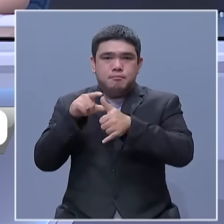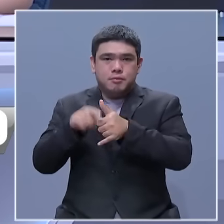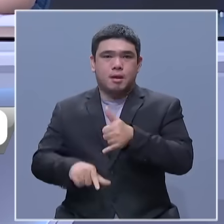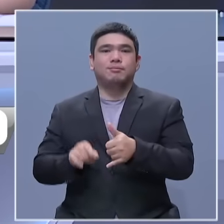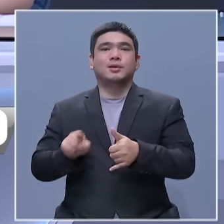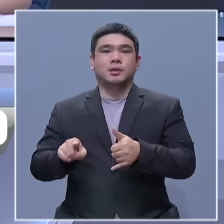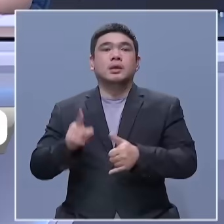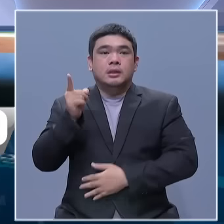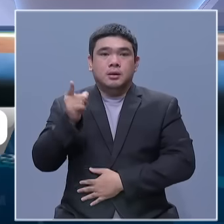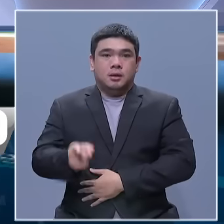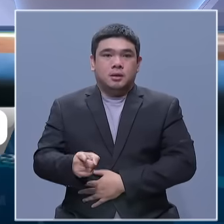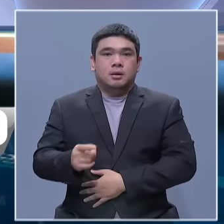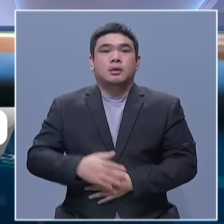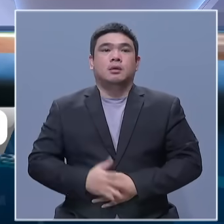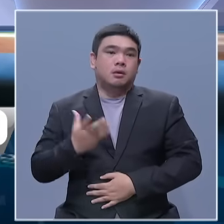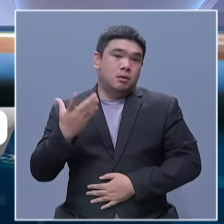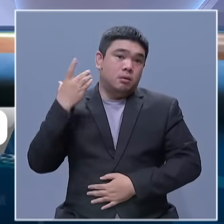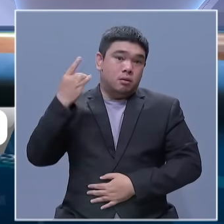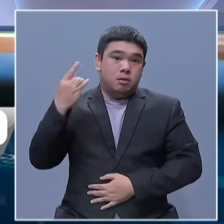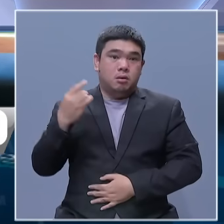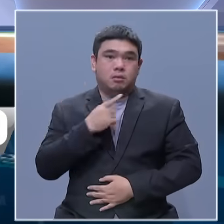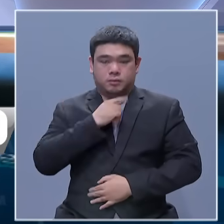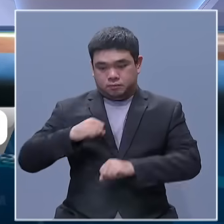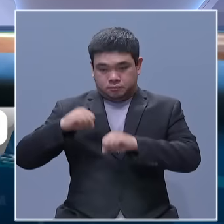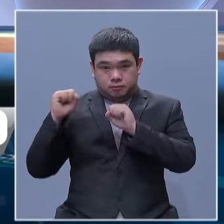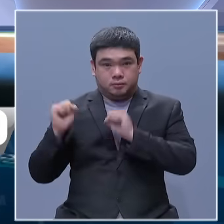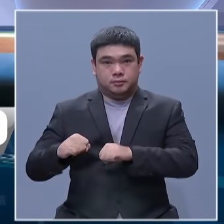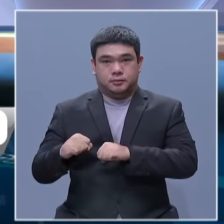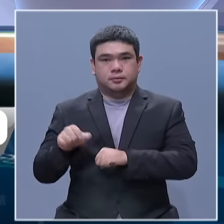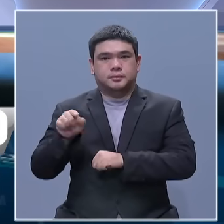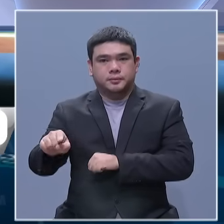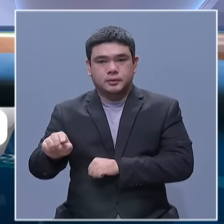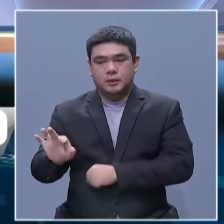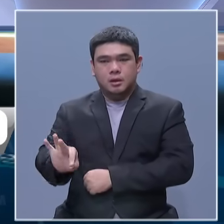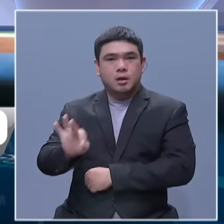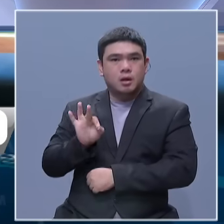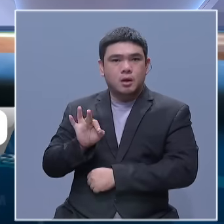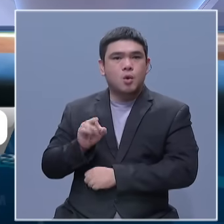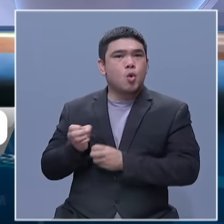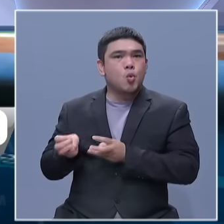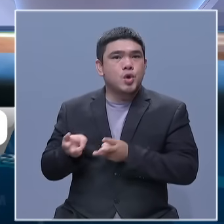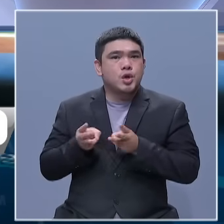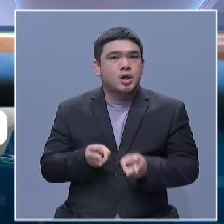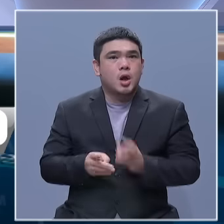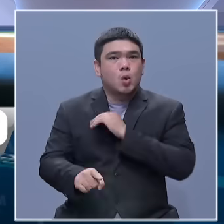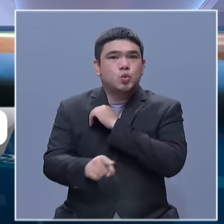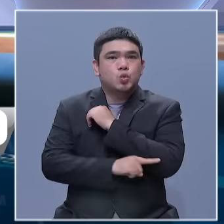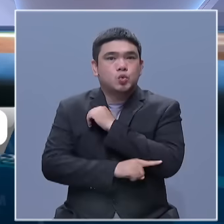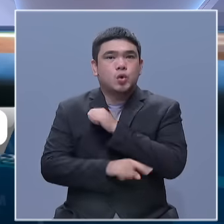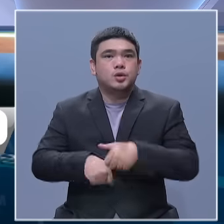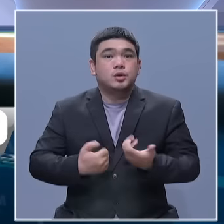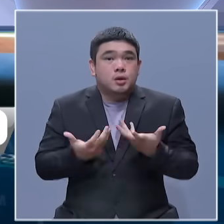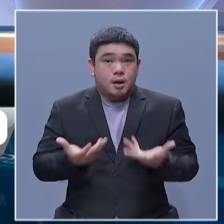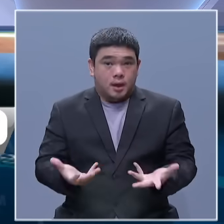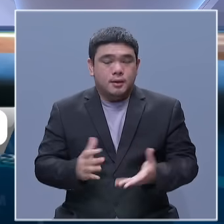งจริงดังนั้นนำมาสู่เมื่อวานนี้ที่มีการลงมติกันว่าจะเลือกวิธีการลงโทษสองส.ส.นี้ยัง